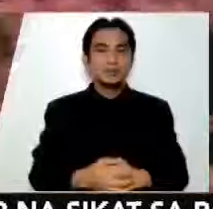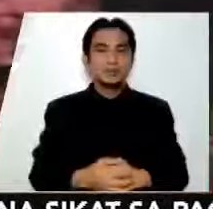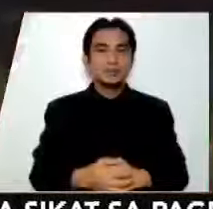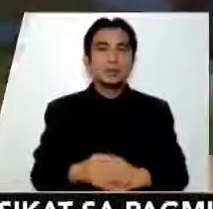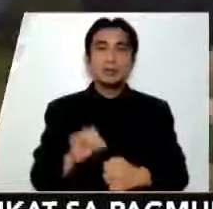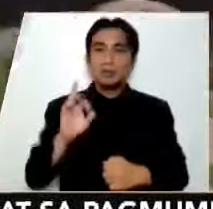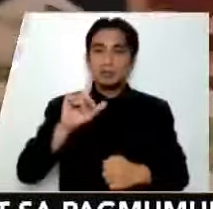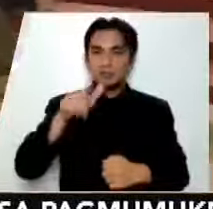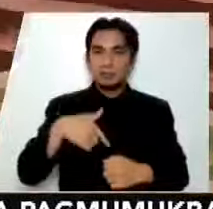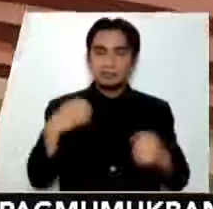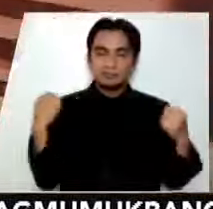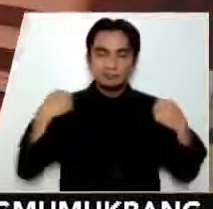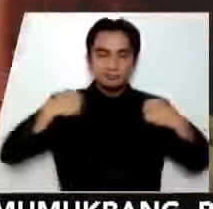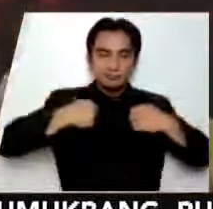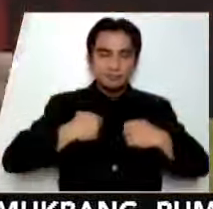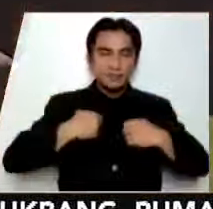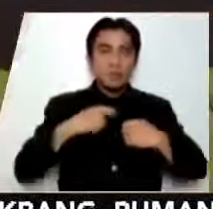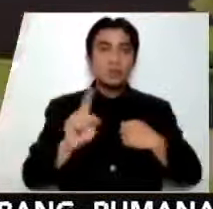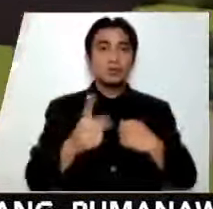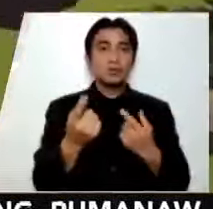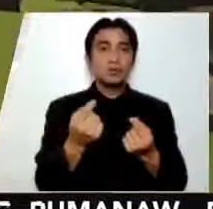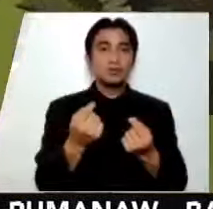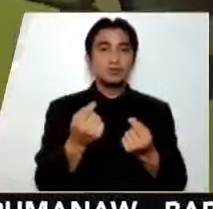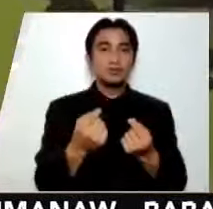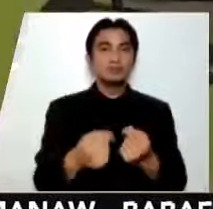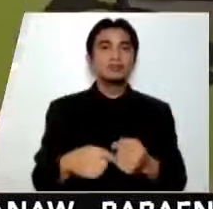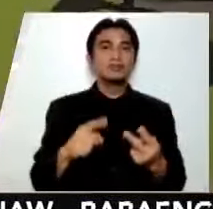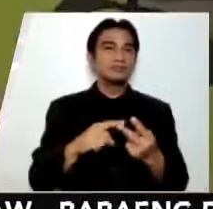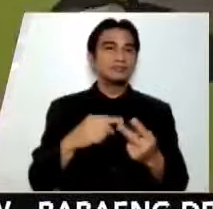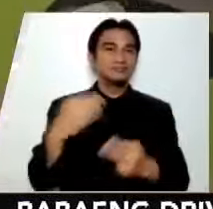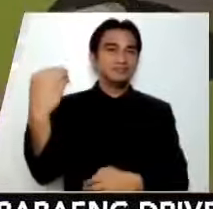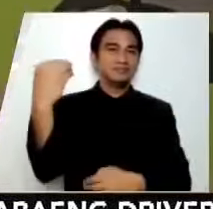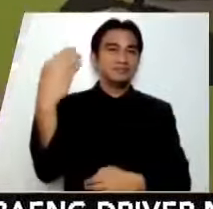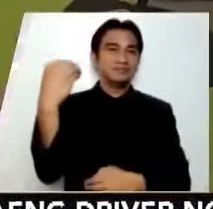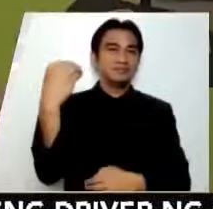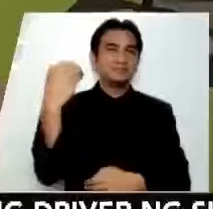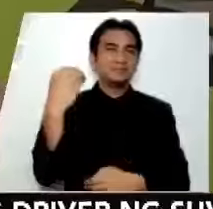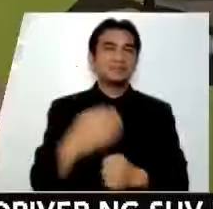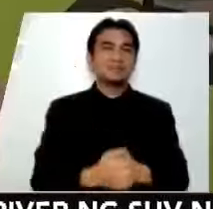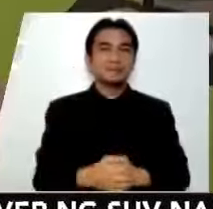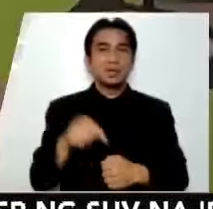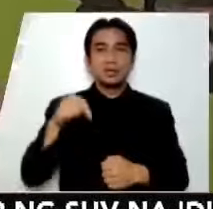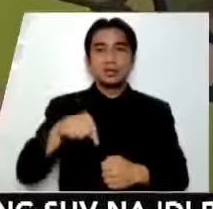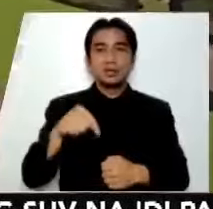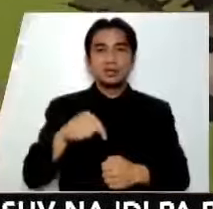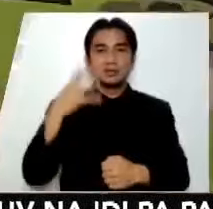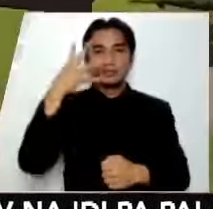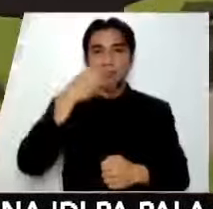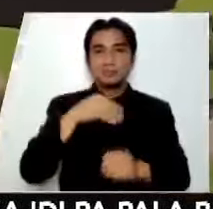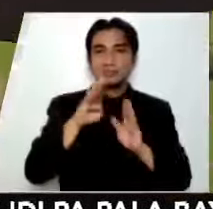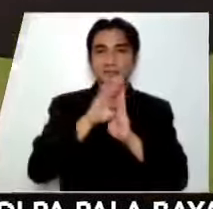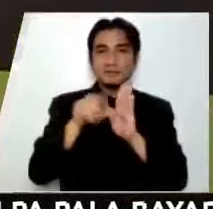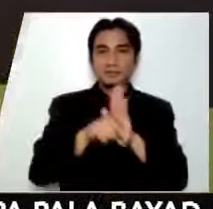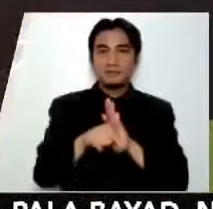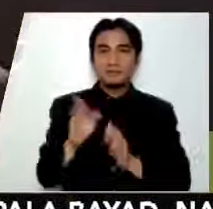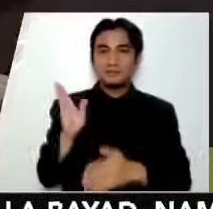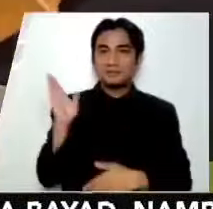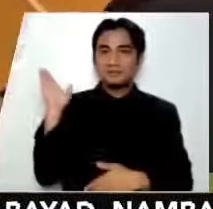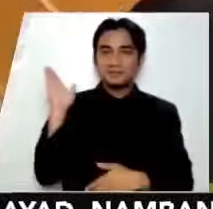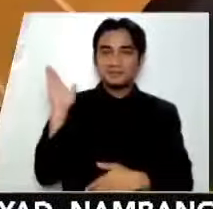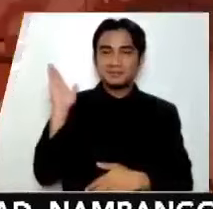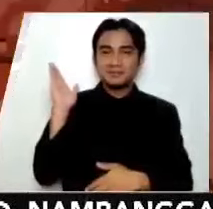ang next ay magpapapicture na tayo. Dito natin yan gagawin para mas feel na feel natin na nasa Japan